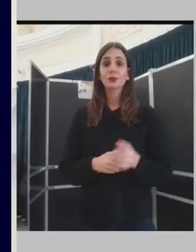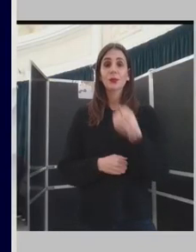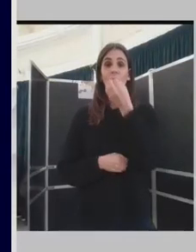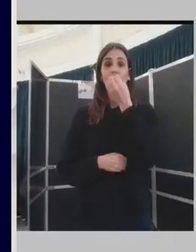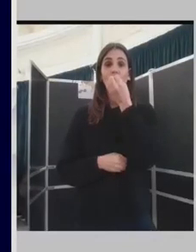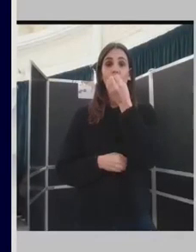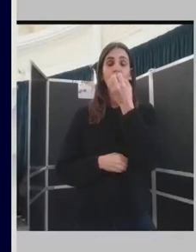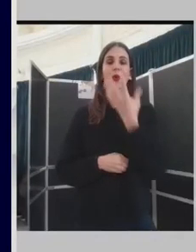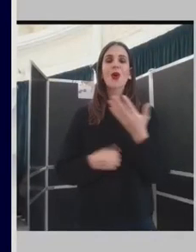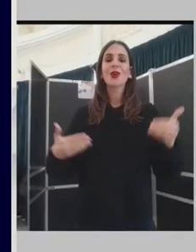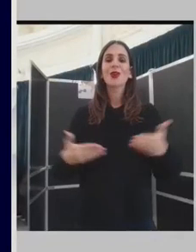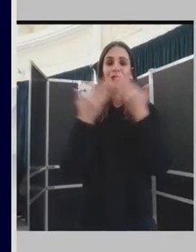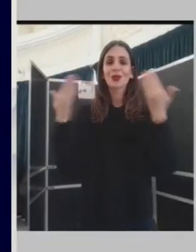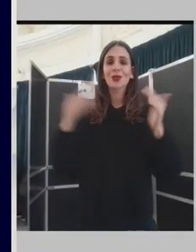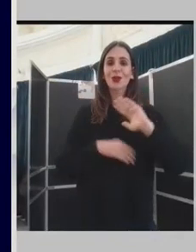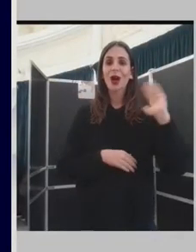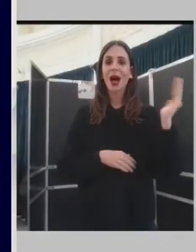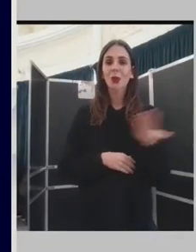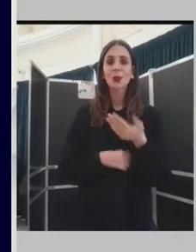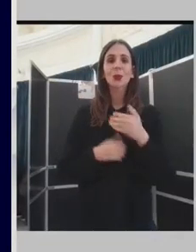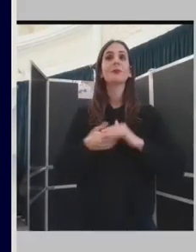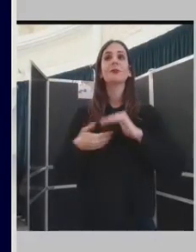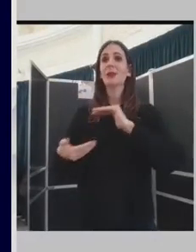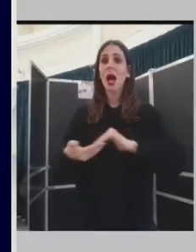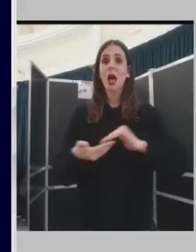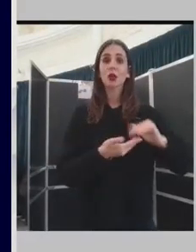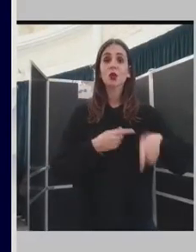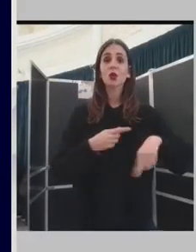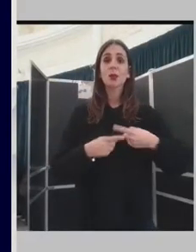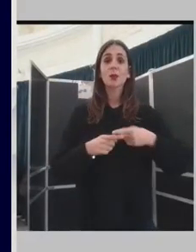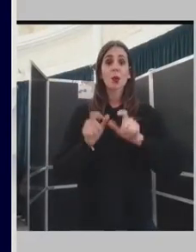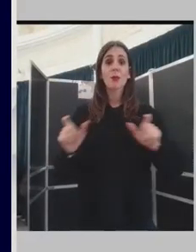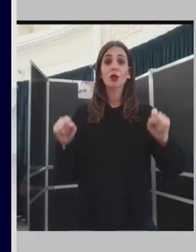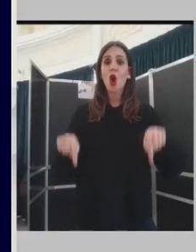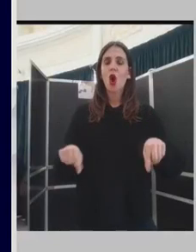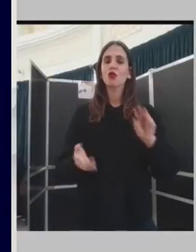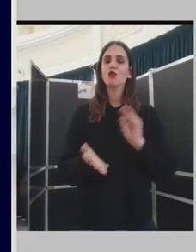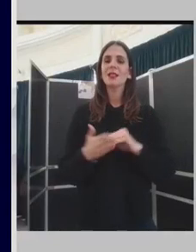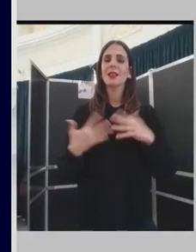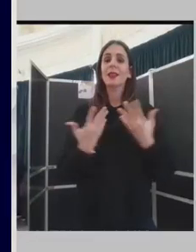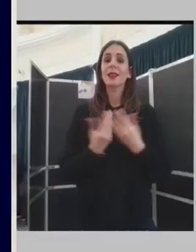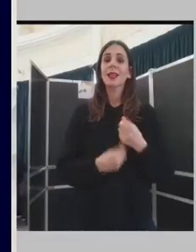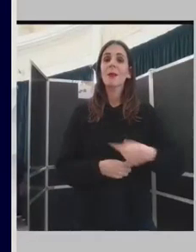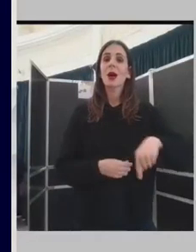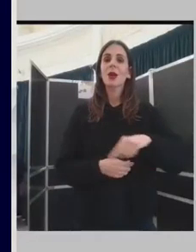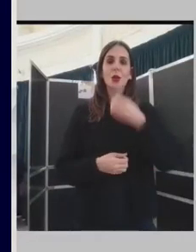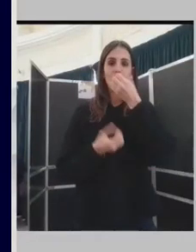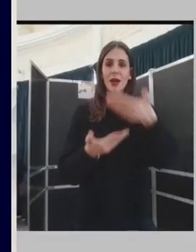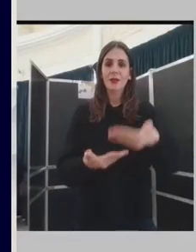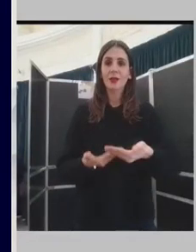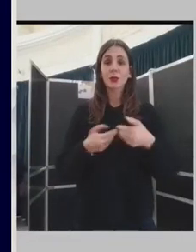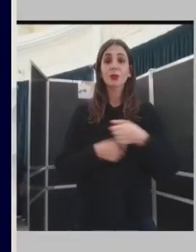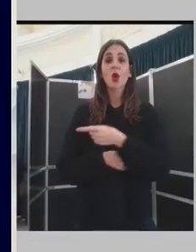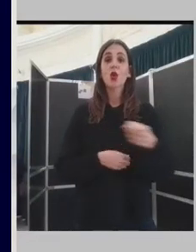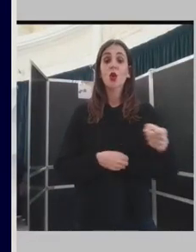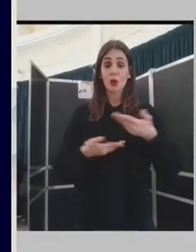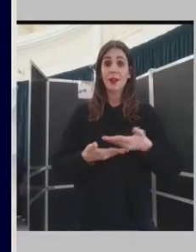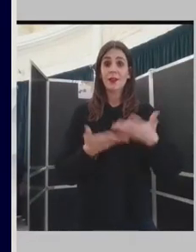Buongiorno, benvenute a tutte le associazioni e a tutte le persone che oggi sono qui con noi e hanno accolto il nostro